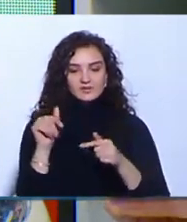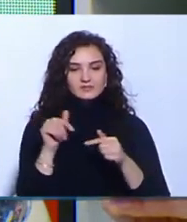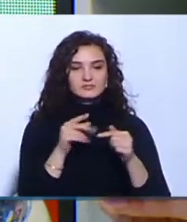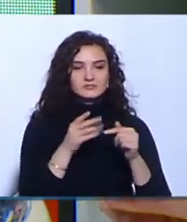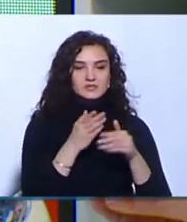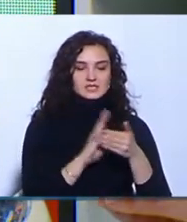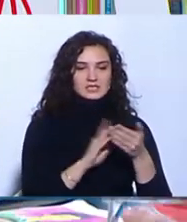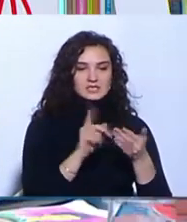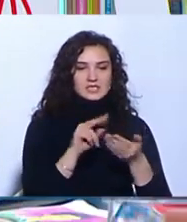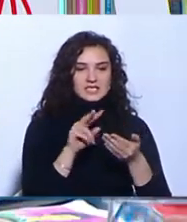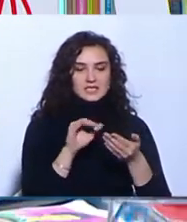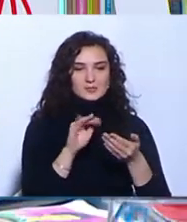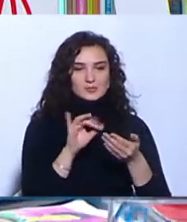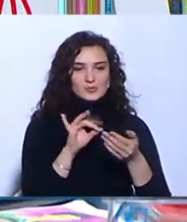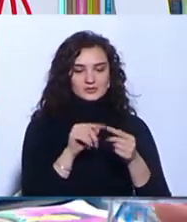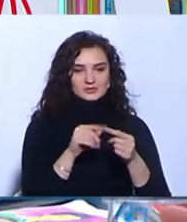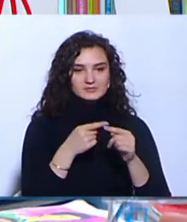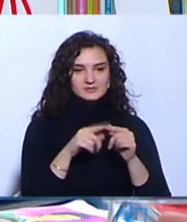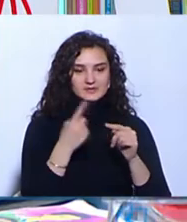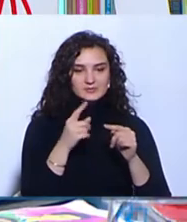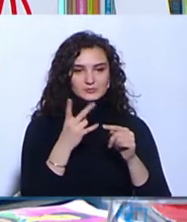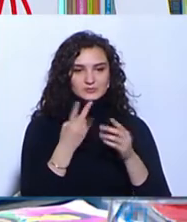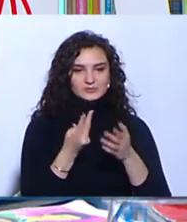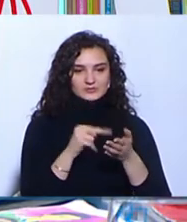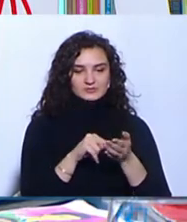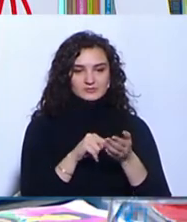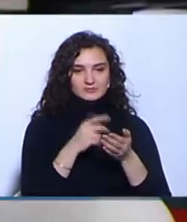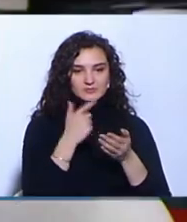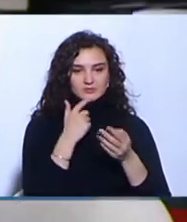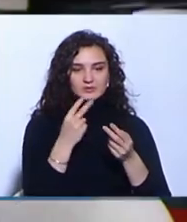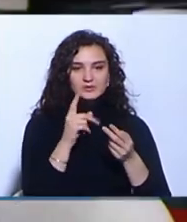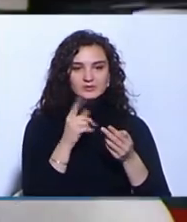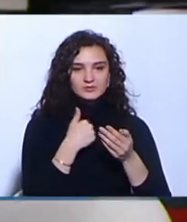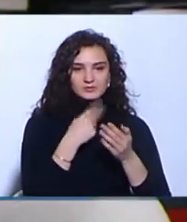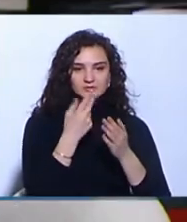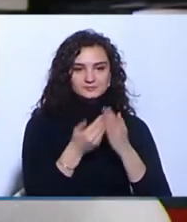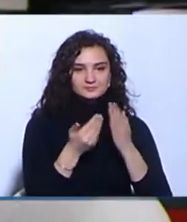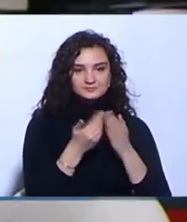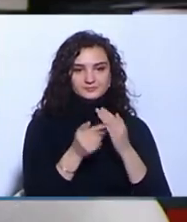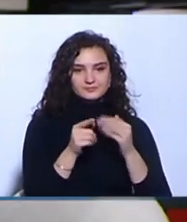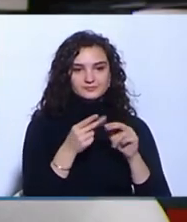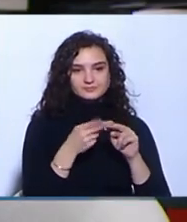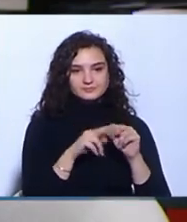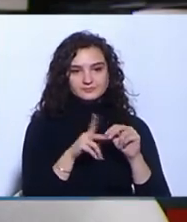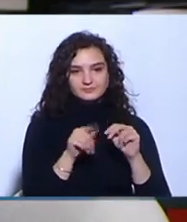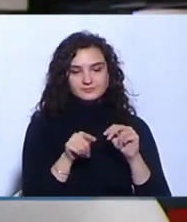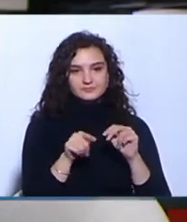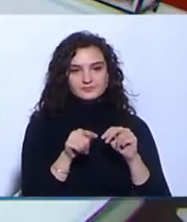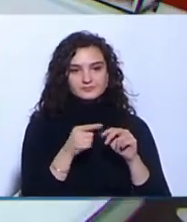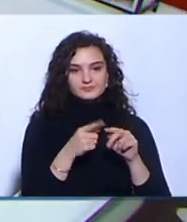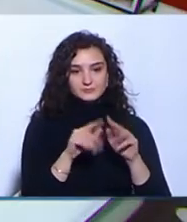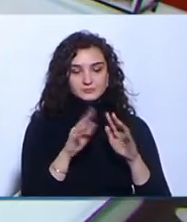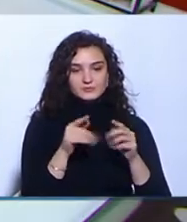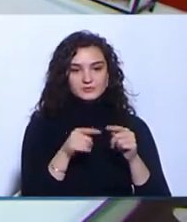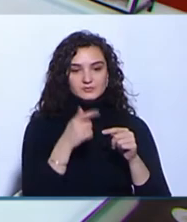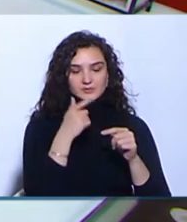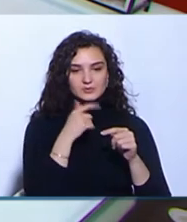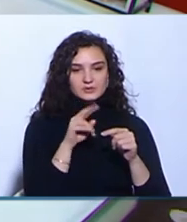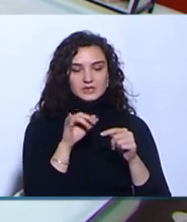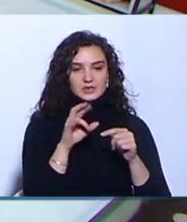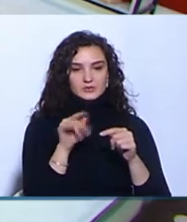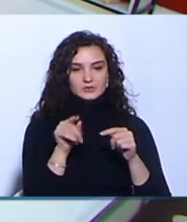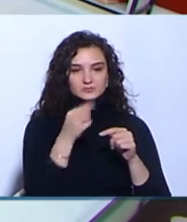ლიმფურ სისტემაში. მე სულ ერთი წუთით უნდა ავდგე, მაყურებელს რაღაც მინდა ვაჩვენო, იმიტომ რომ ამ შემთხვევაში ბატონ